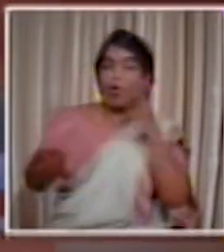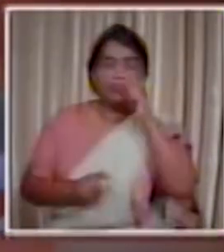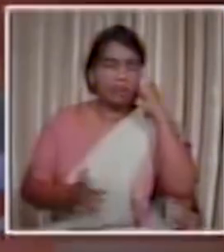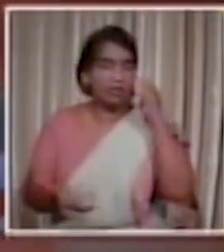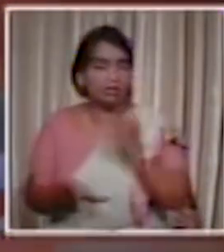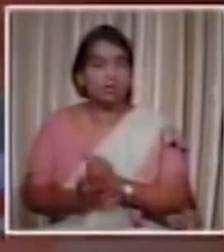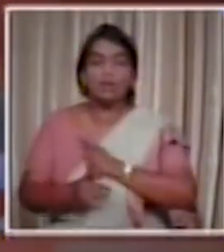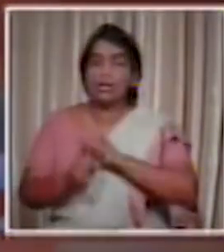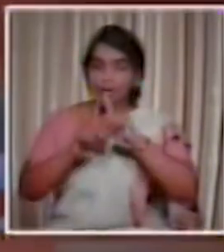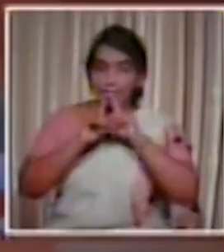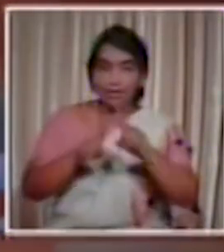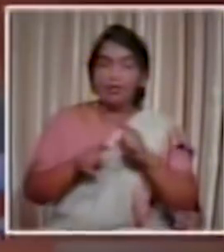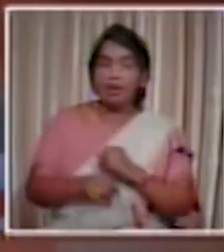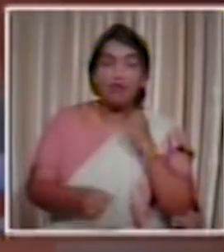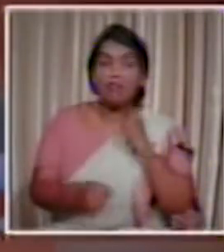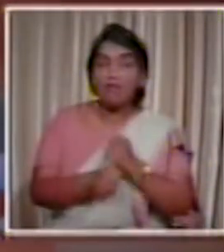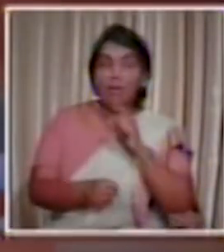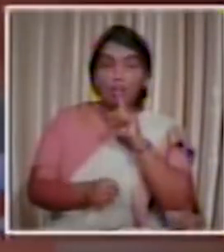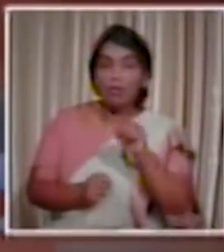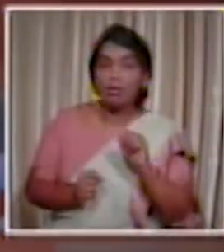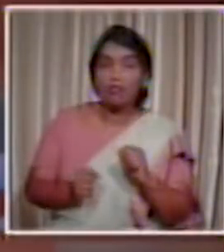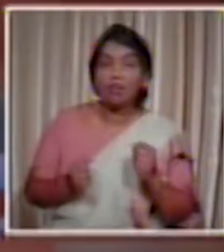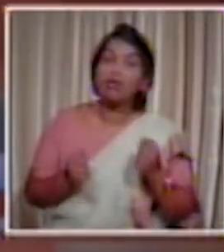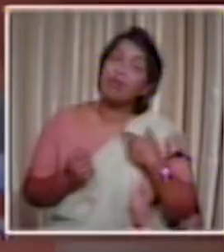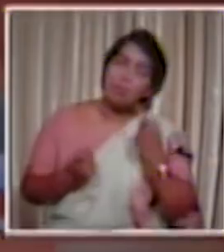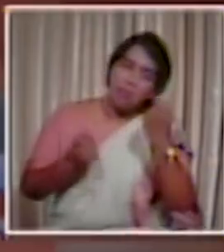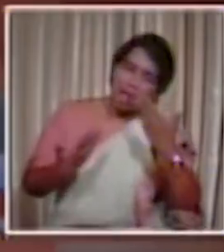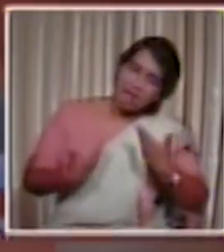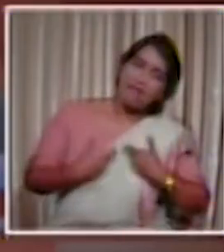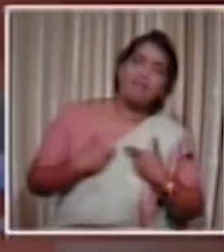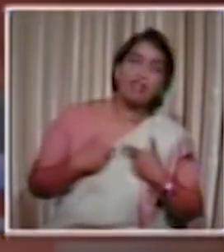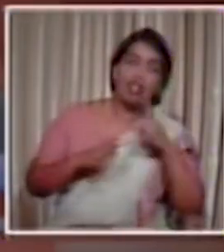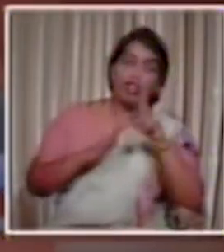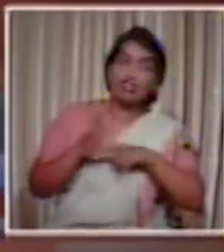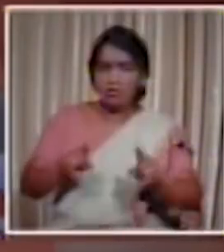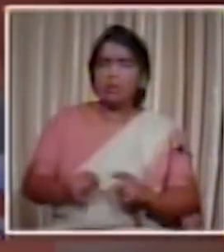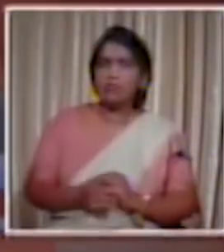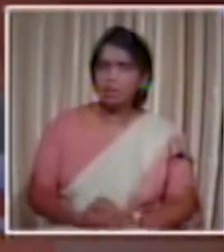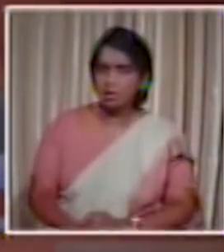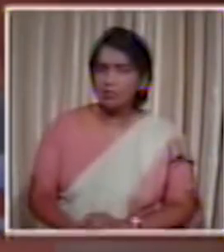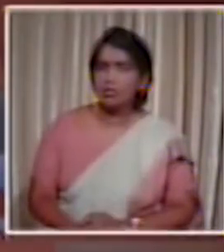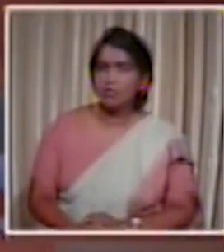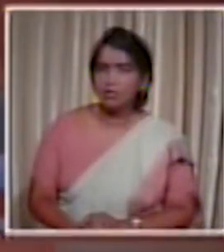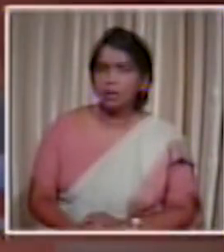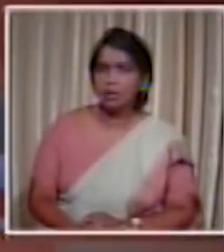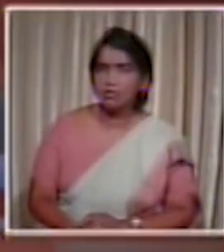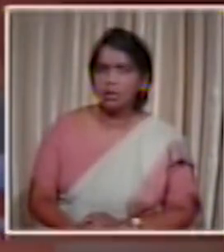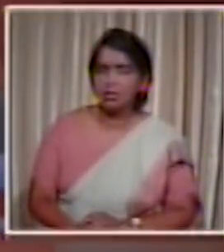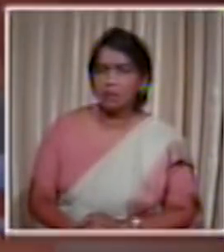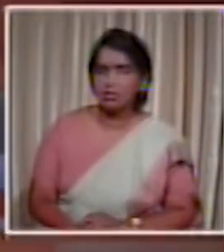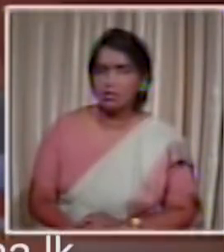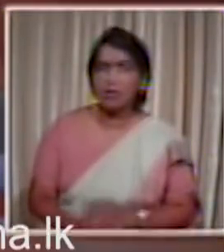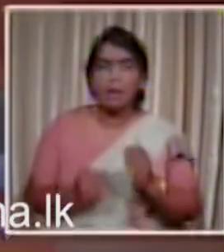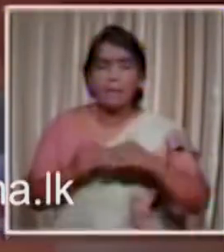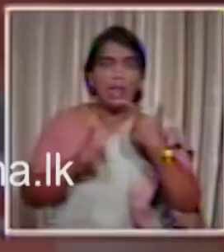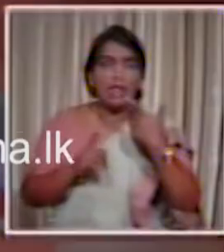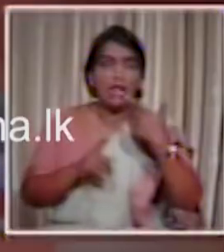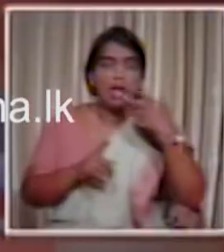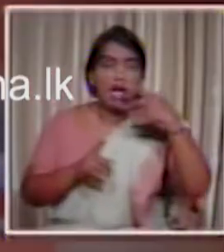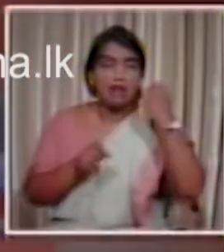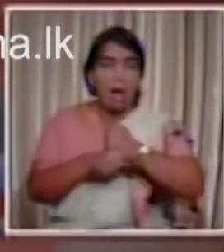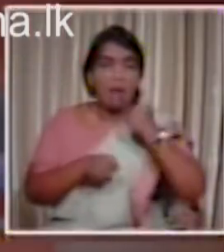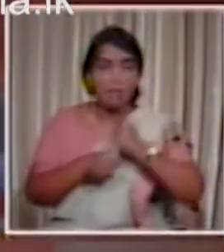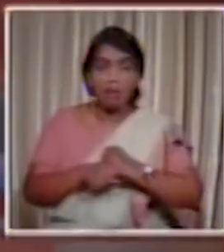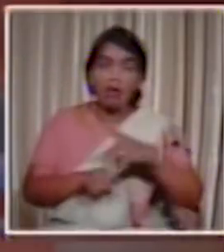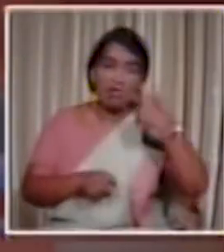සිද්ධ වෙන්නේ වේදනාව කියනකොට මොකද්ද කිව්වේ අපිට ඇතිතරම් සල්ලි දෙනකෝ ජොන්ස්ටන් කිව්වේ නැද්ද පස්සේ පත්තුණු තෙල් ලැබෙති ලොකුගේ කිව්ව මොකද්ද